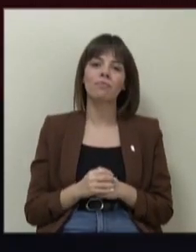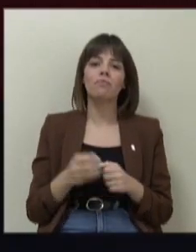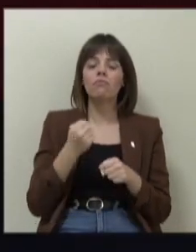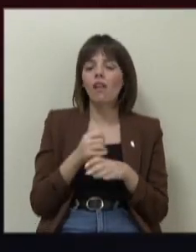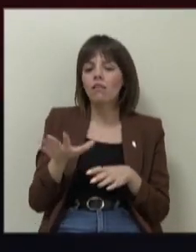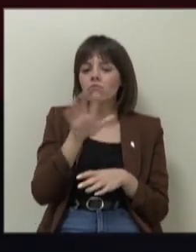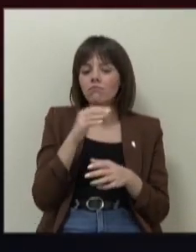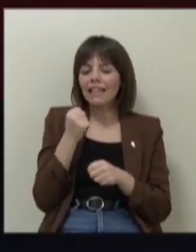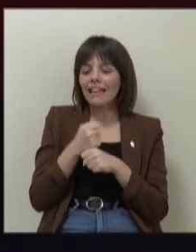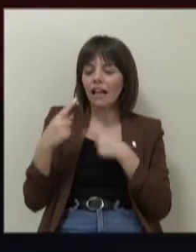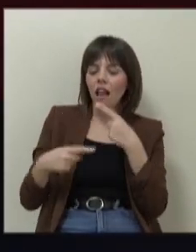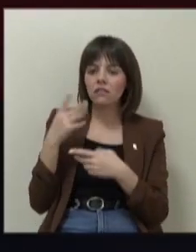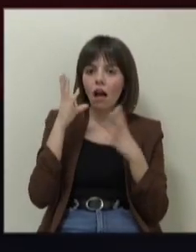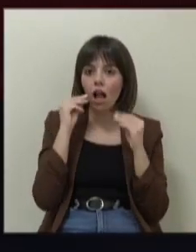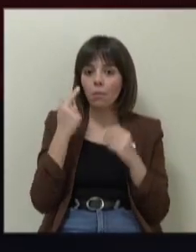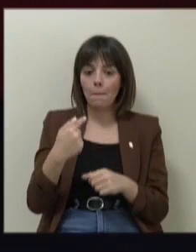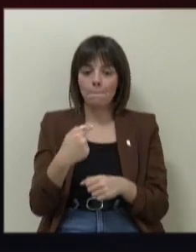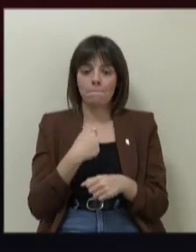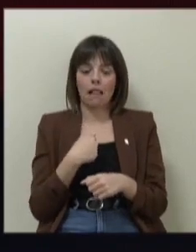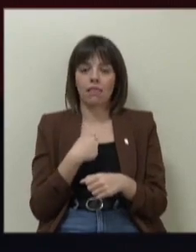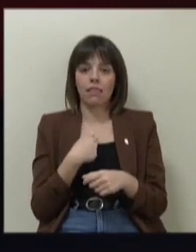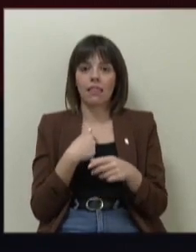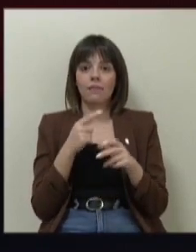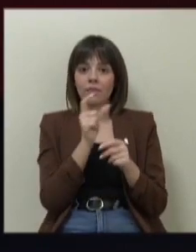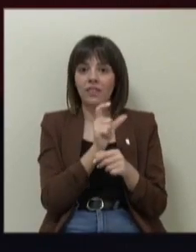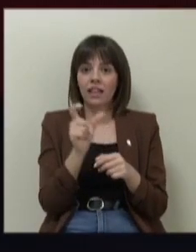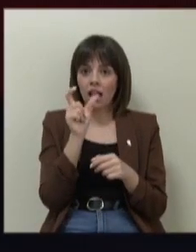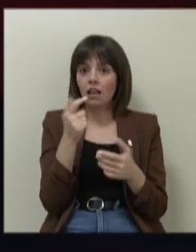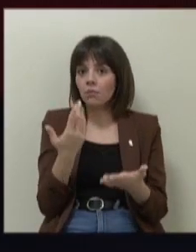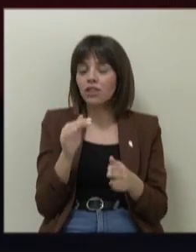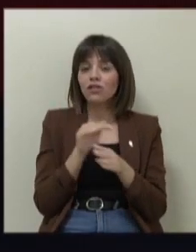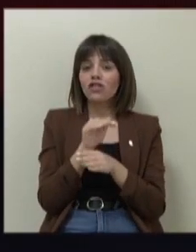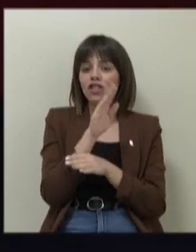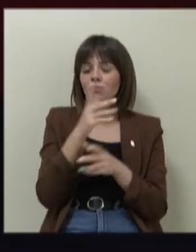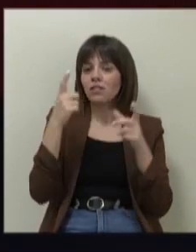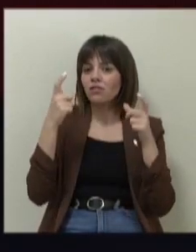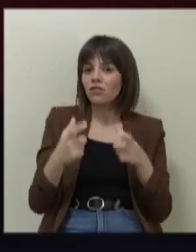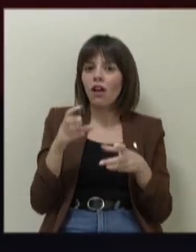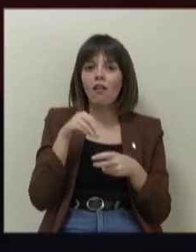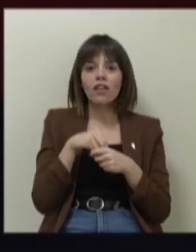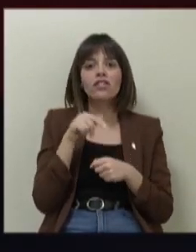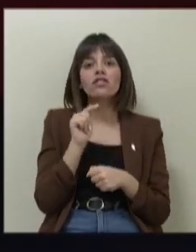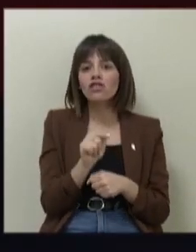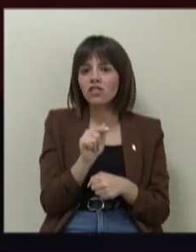Geleneksel anlamda ben kelimesi hele hele yaşadığımız çağda